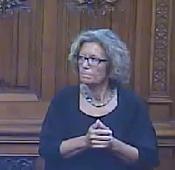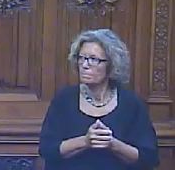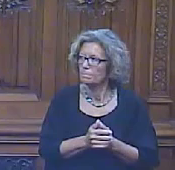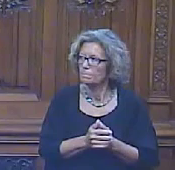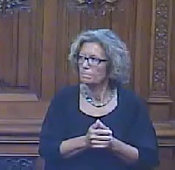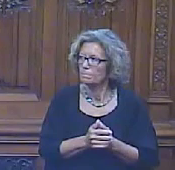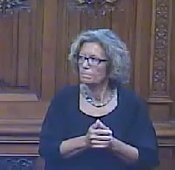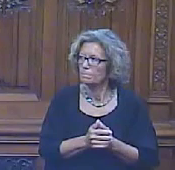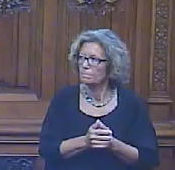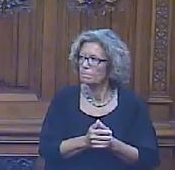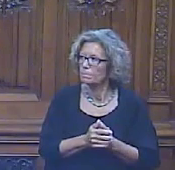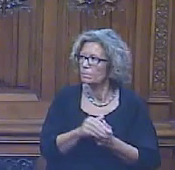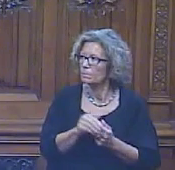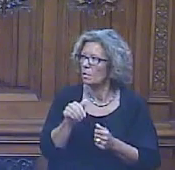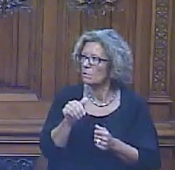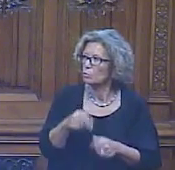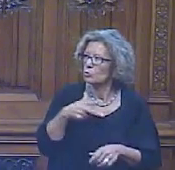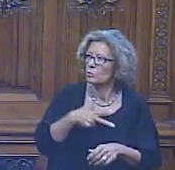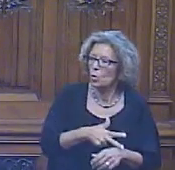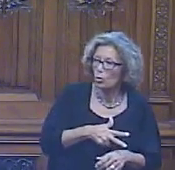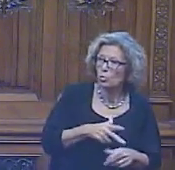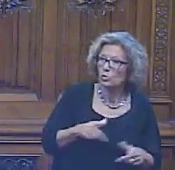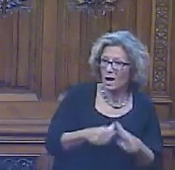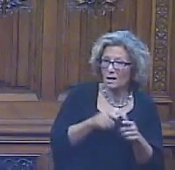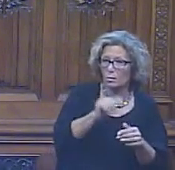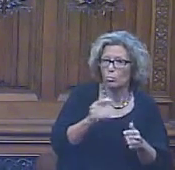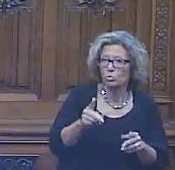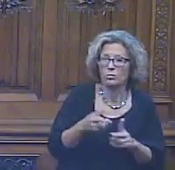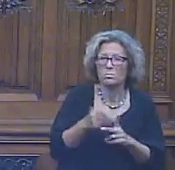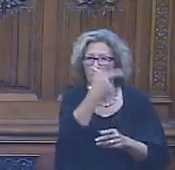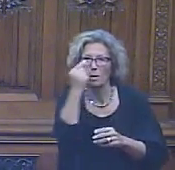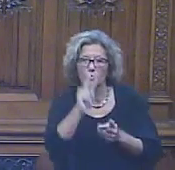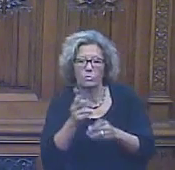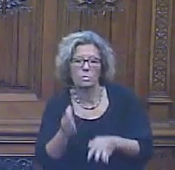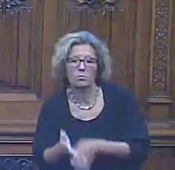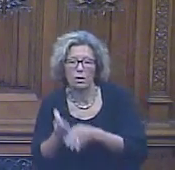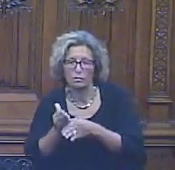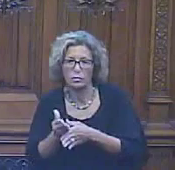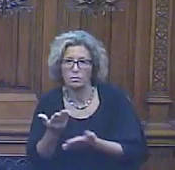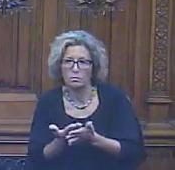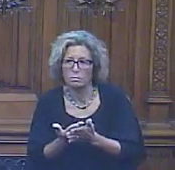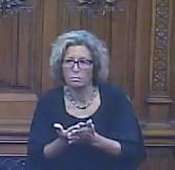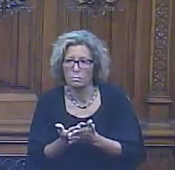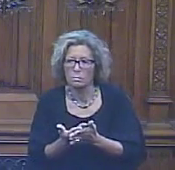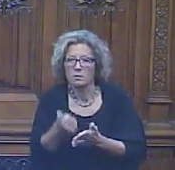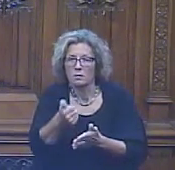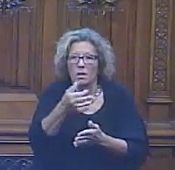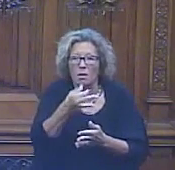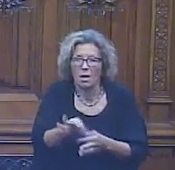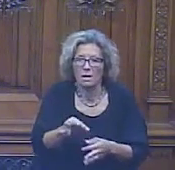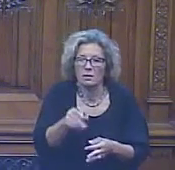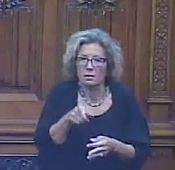Und dann muss man eben mit Sozialleistungen den Menschen unter die Arme greifen. Und das war die